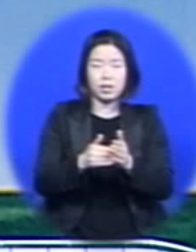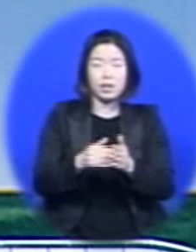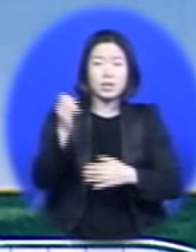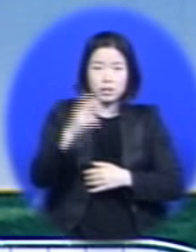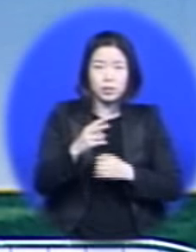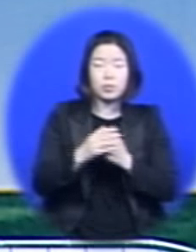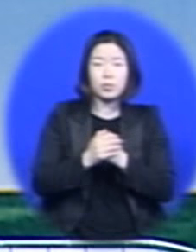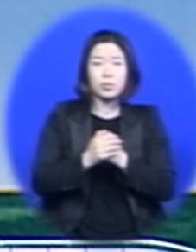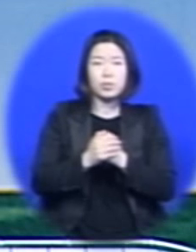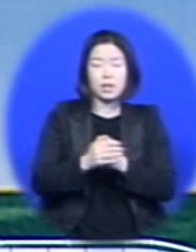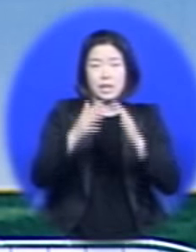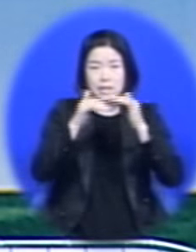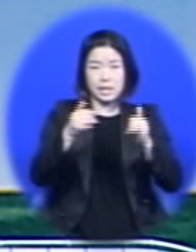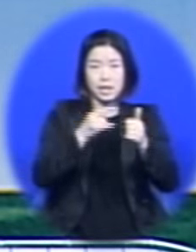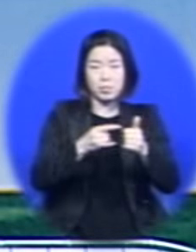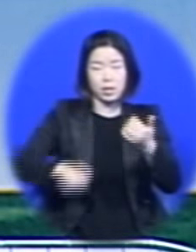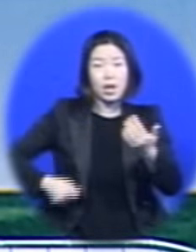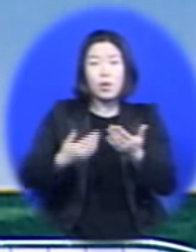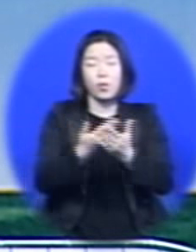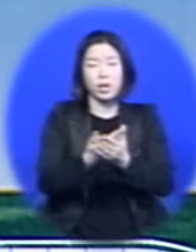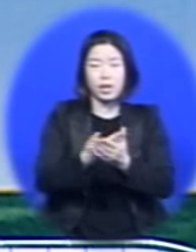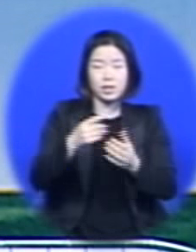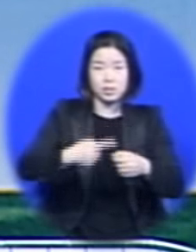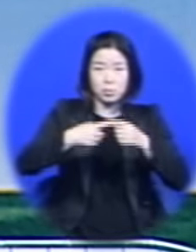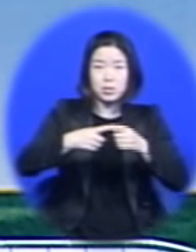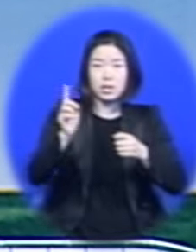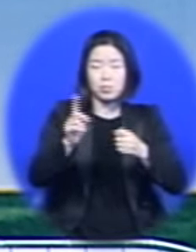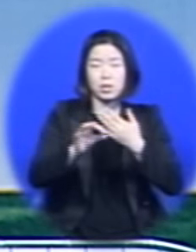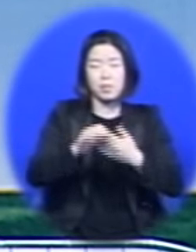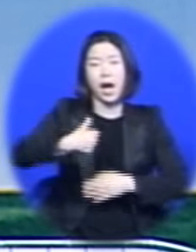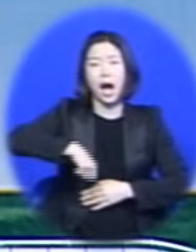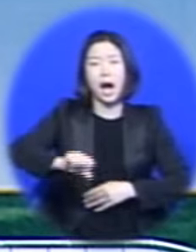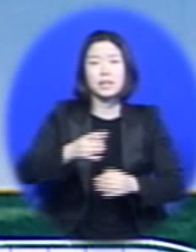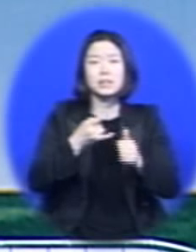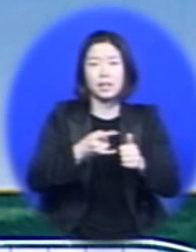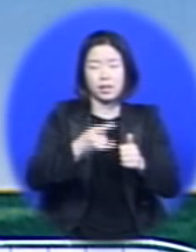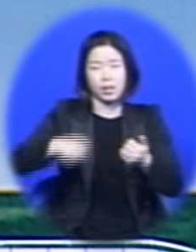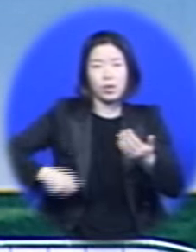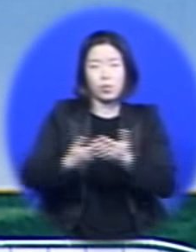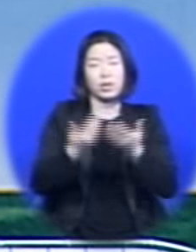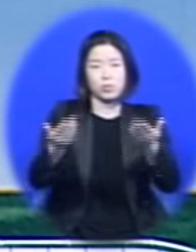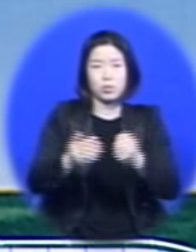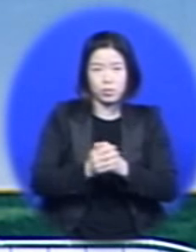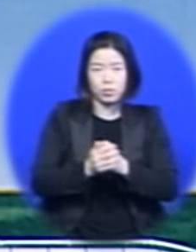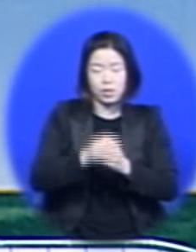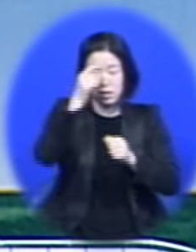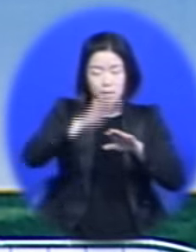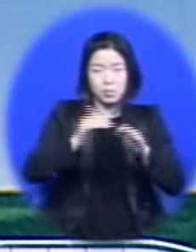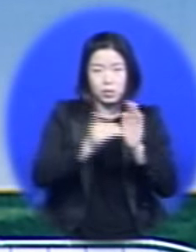그리고 사람에게 회개한 첫 번째가 아들에게 한 회개입니다. 송구영신 예배를 드리고 집으로